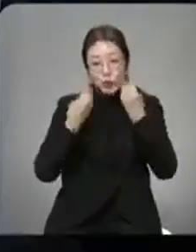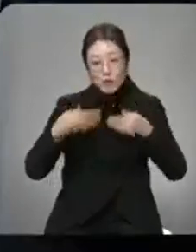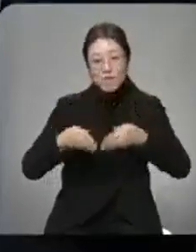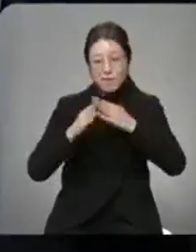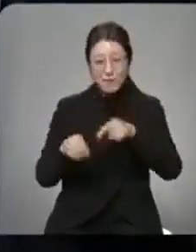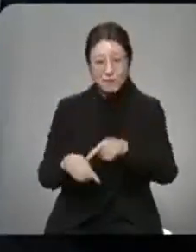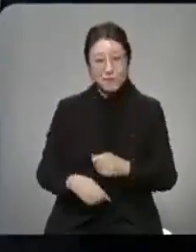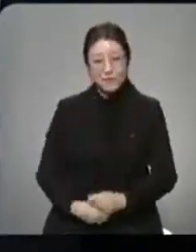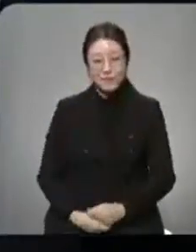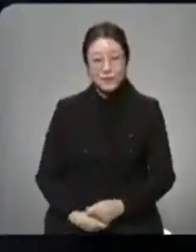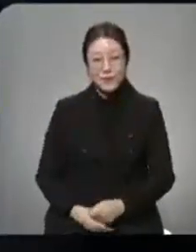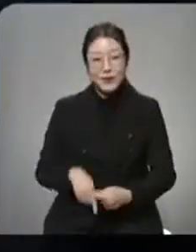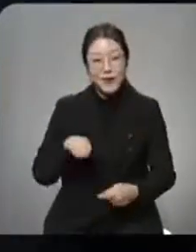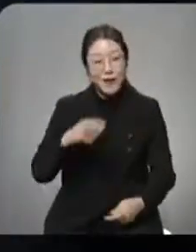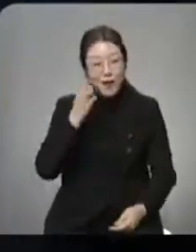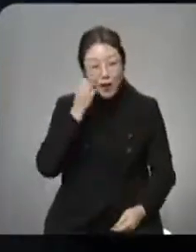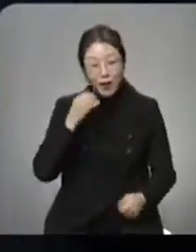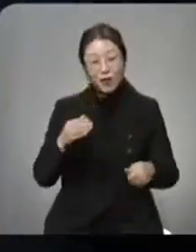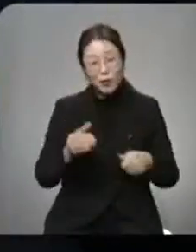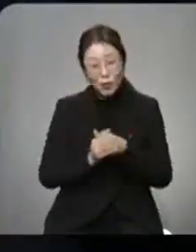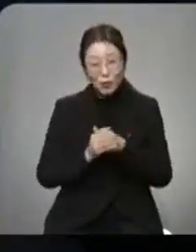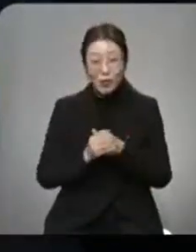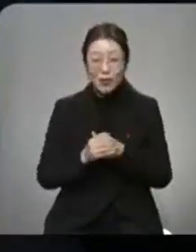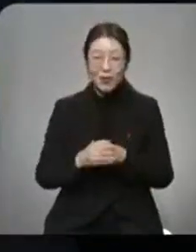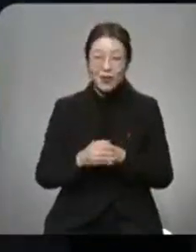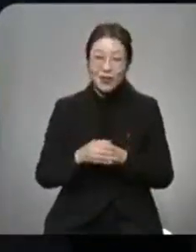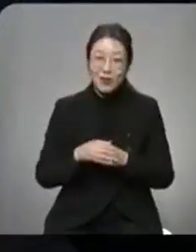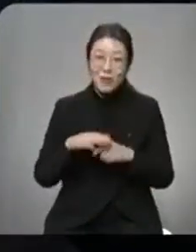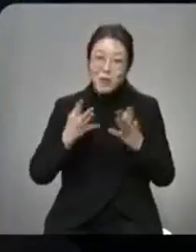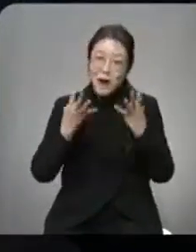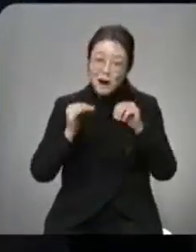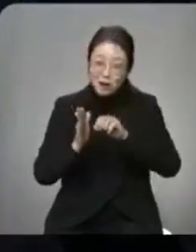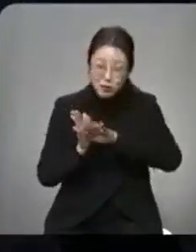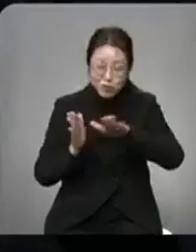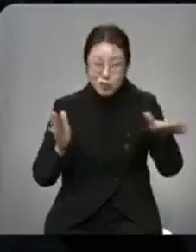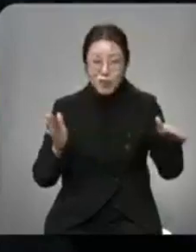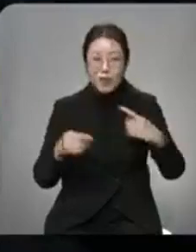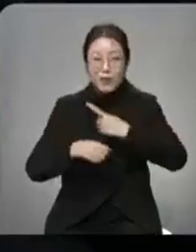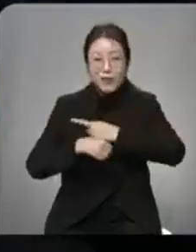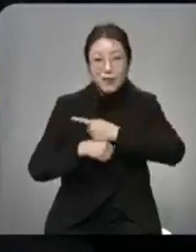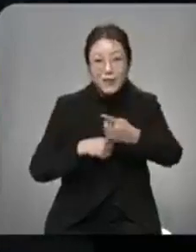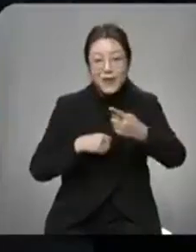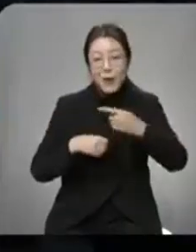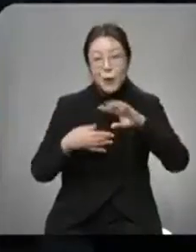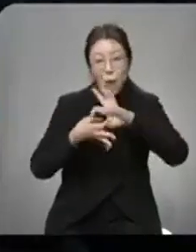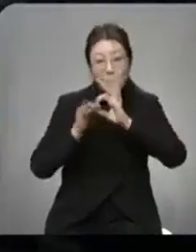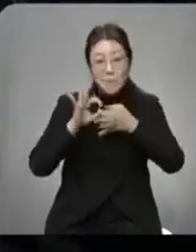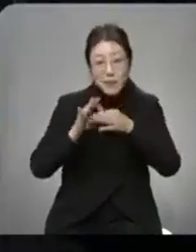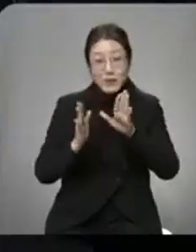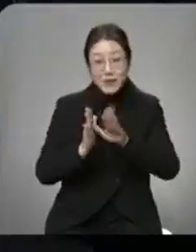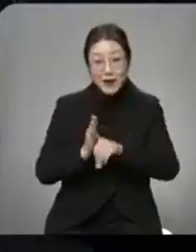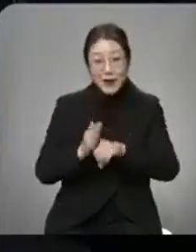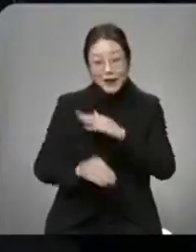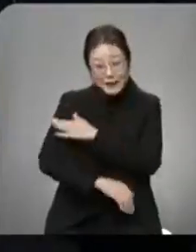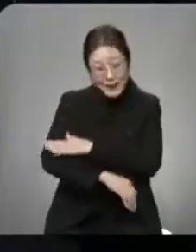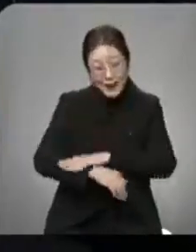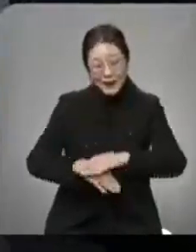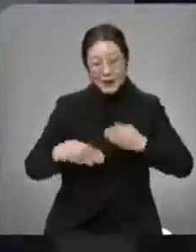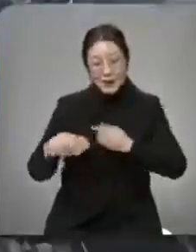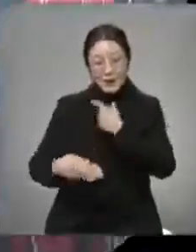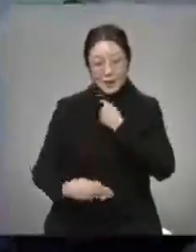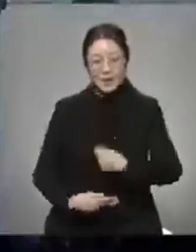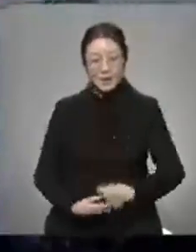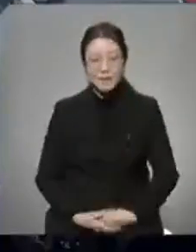개성 넘치고 정말 특이한 캐릭터인 것 같고요. 많이 알려져서 내년에 열리는 청소년 동계올림픽이 성황리에 개최 잘